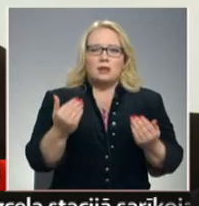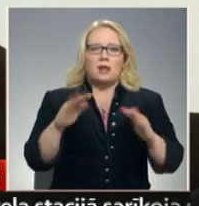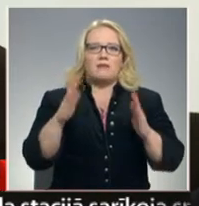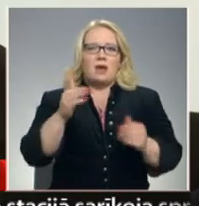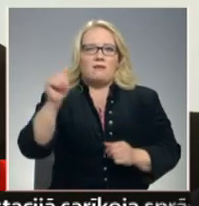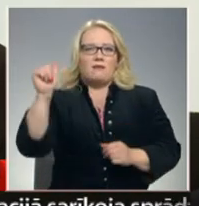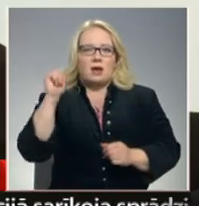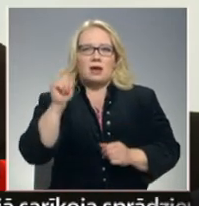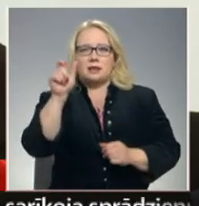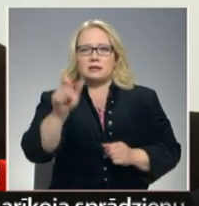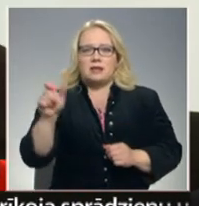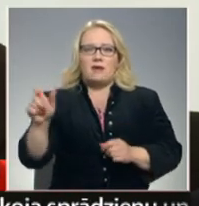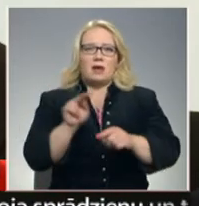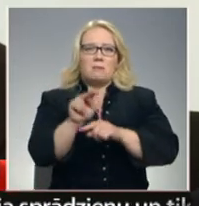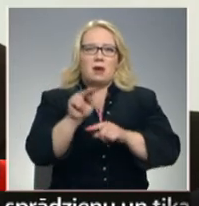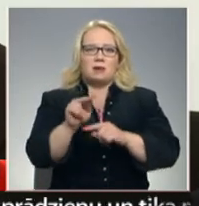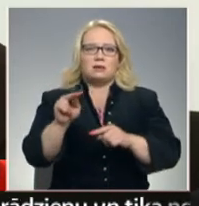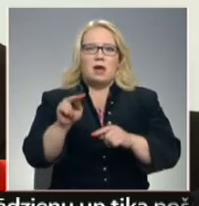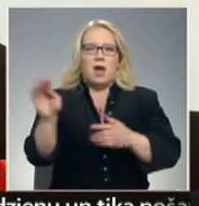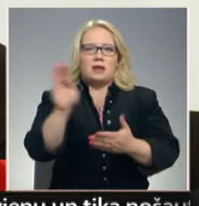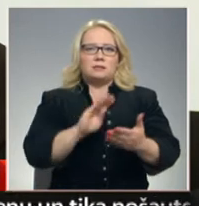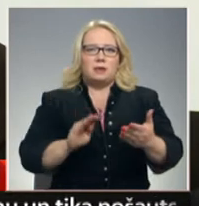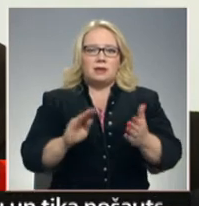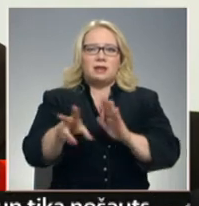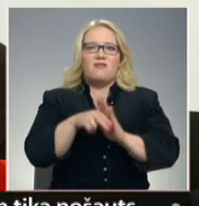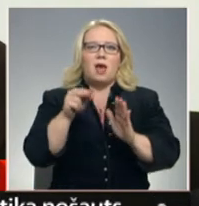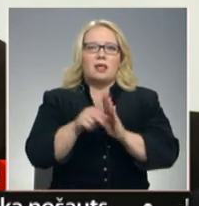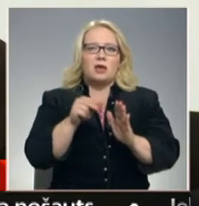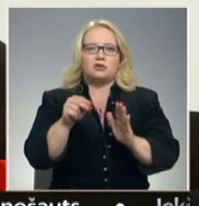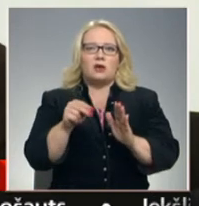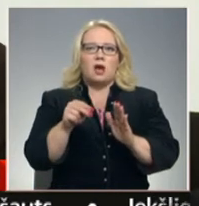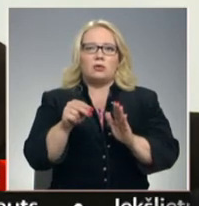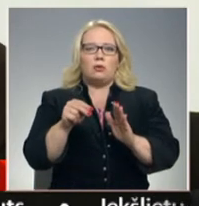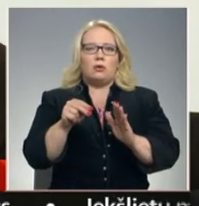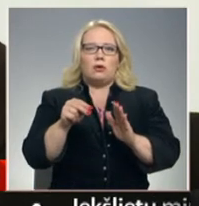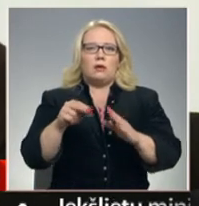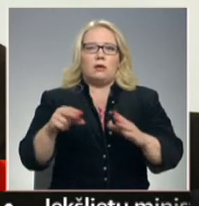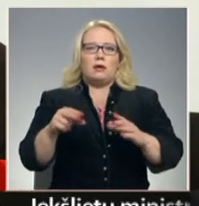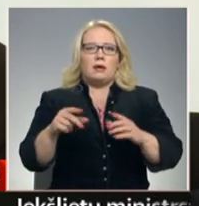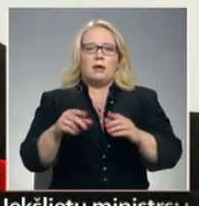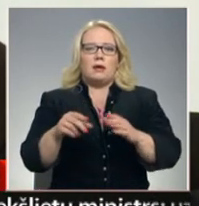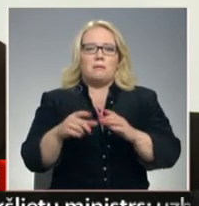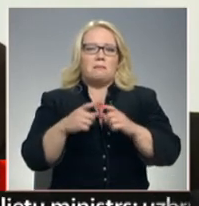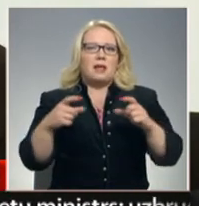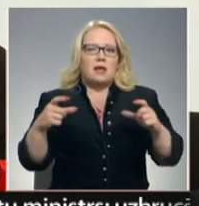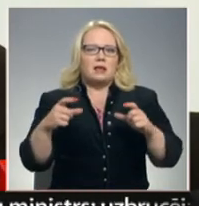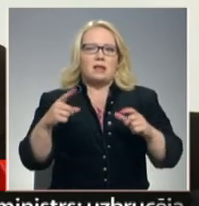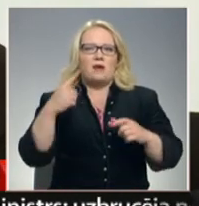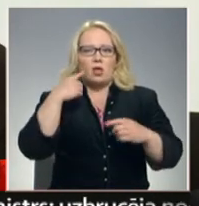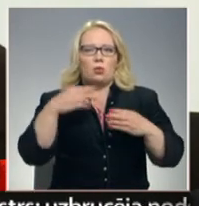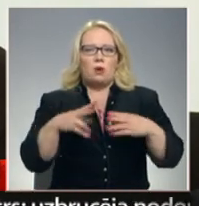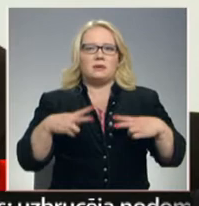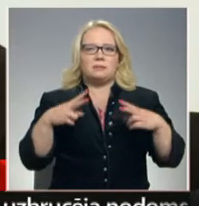šodien vai vakar cilvēkiem māca aizpildīt vēlēšanu, to mēru vēlēšanu biļetēni, ja domas